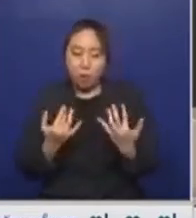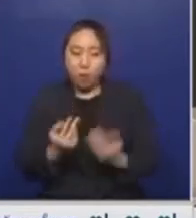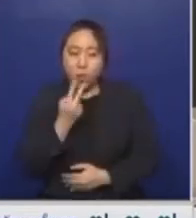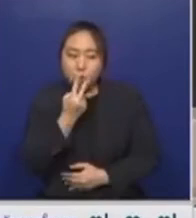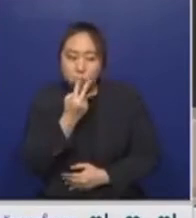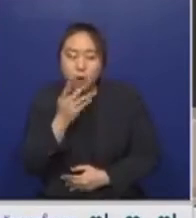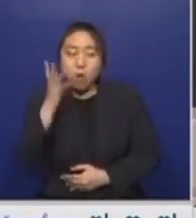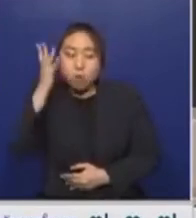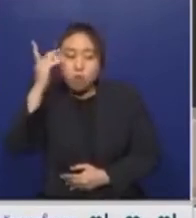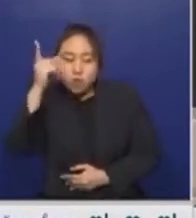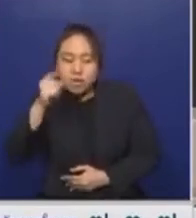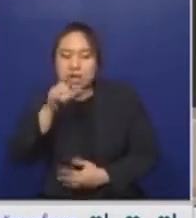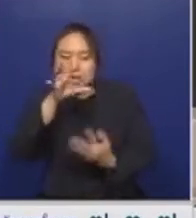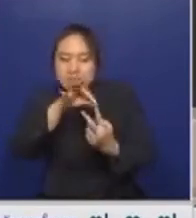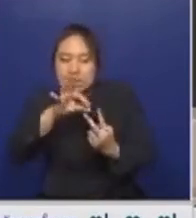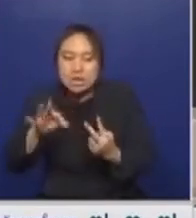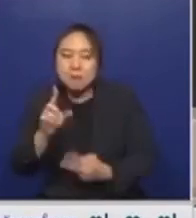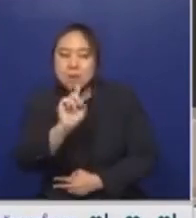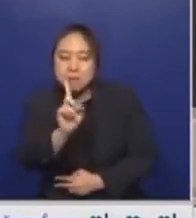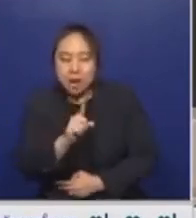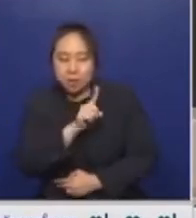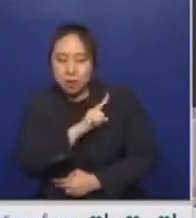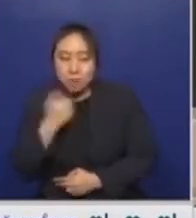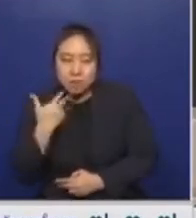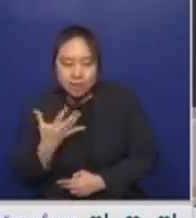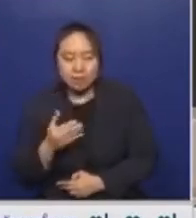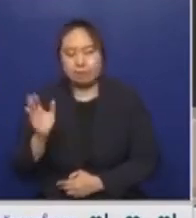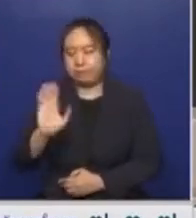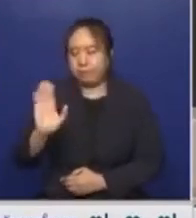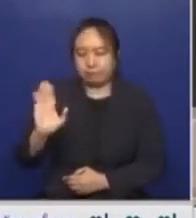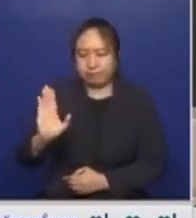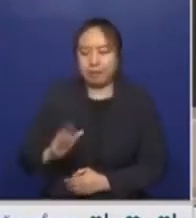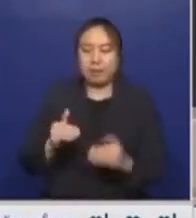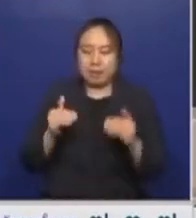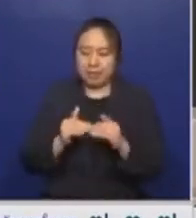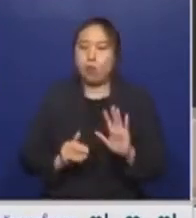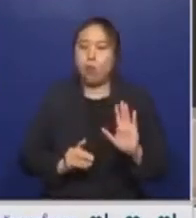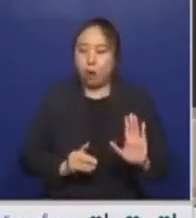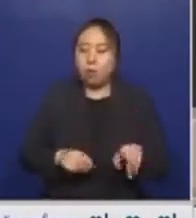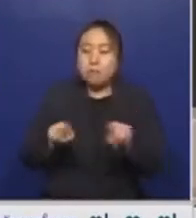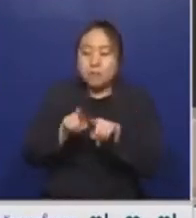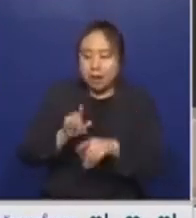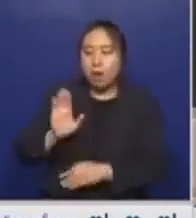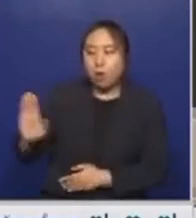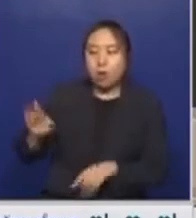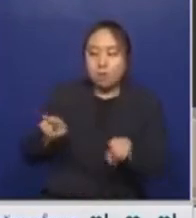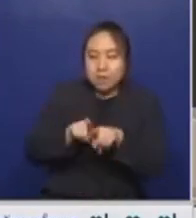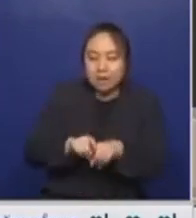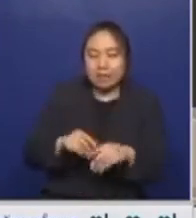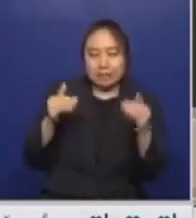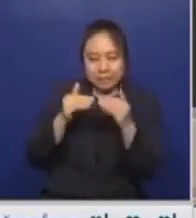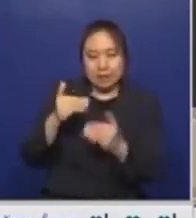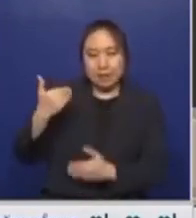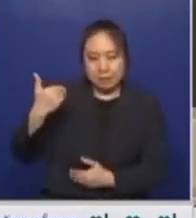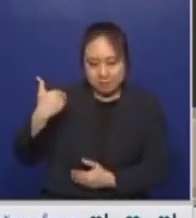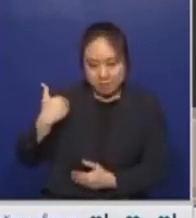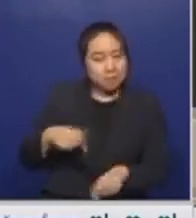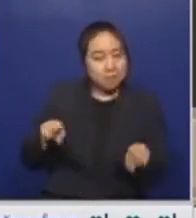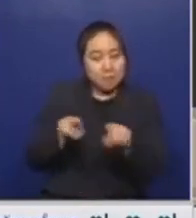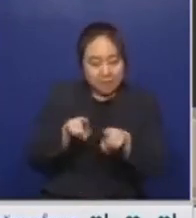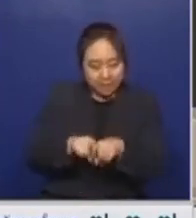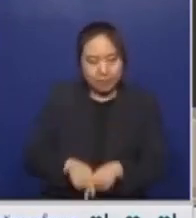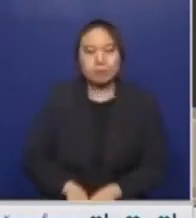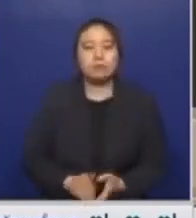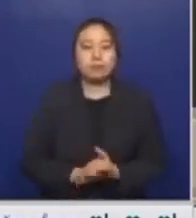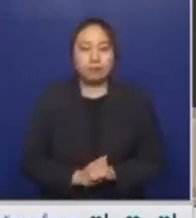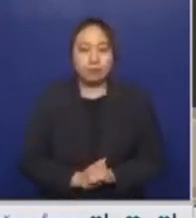ว่าวันพรุ่งนี้ลงอย่างไรแสดงความรับผิดชอบอันนี้ไม่ได้เป็นสิทธิ์ของเขาเหมือนกับเรานี่แหละครับเราก็มีสิทธิ์เหมือนกับที่เขาทำเพ